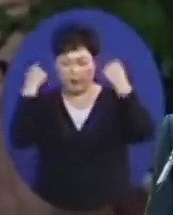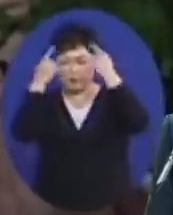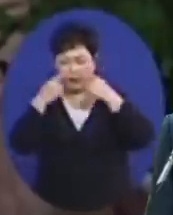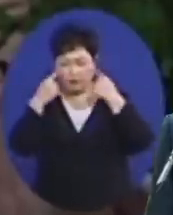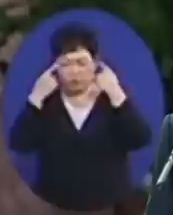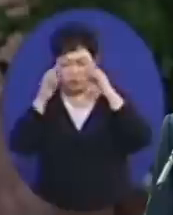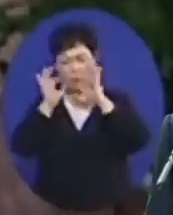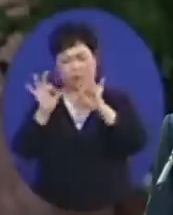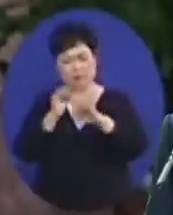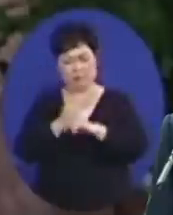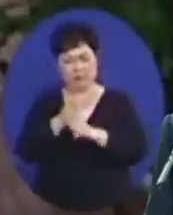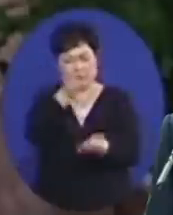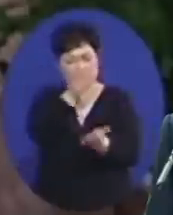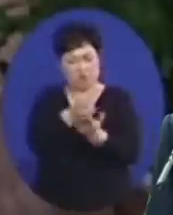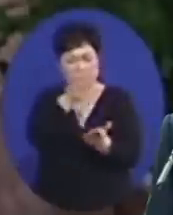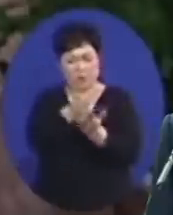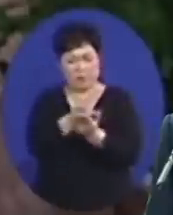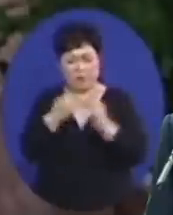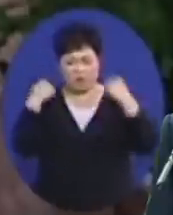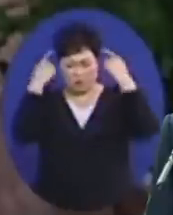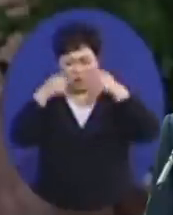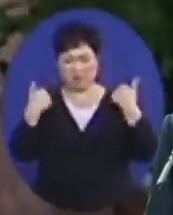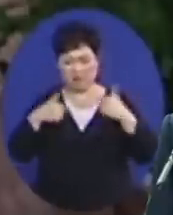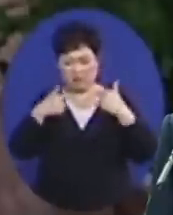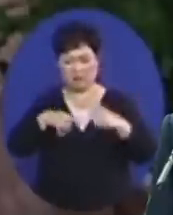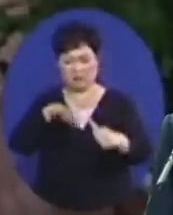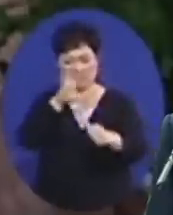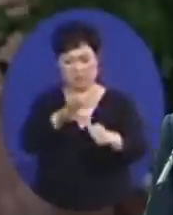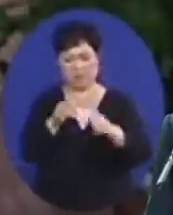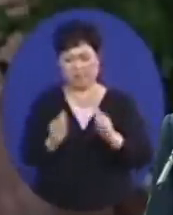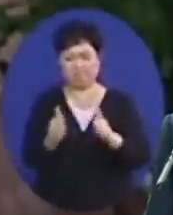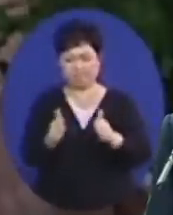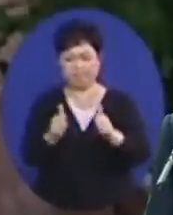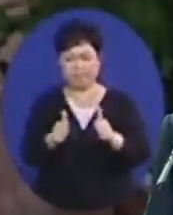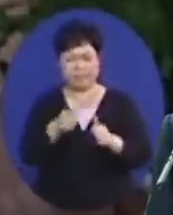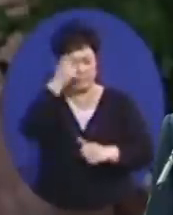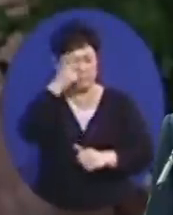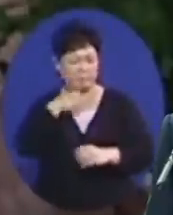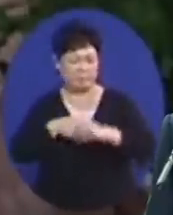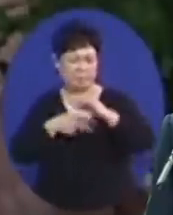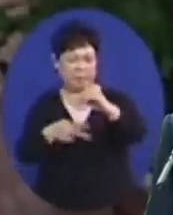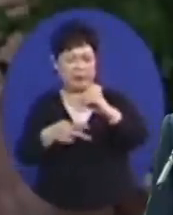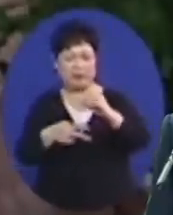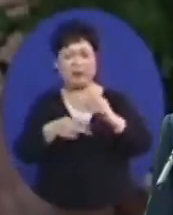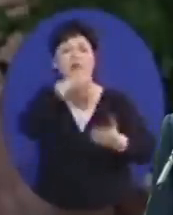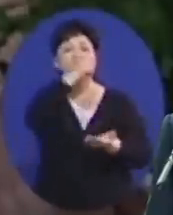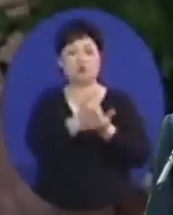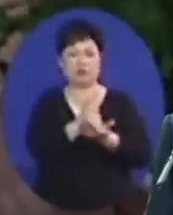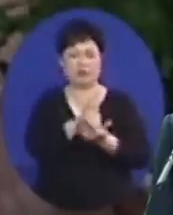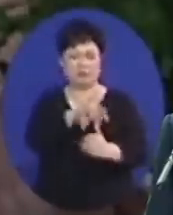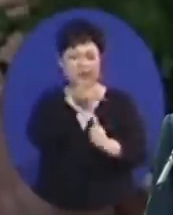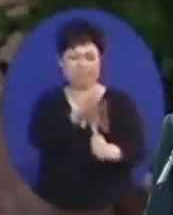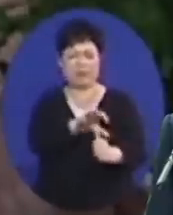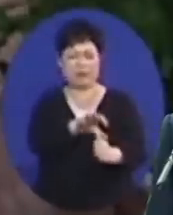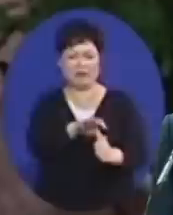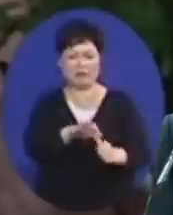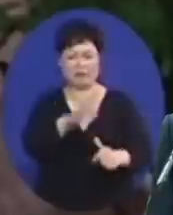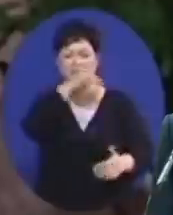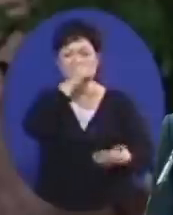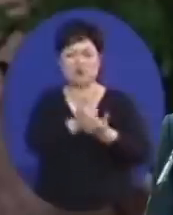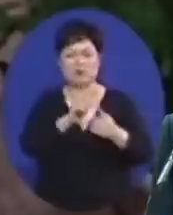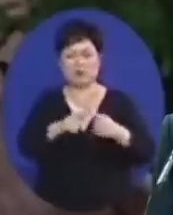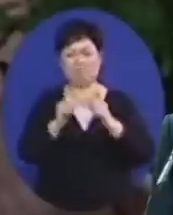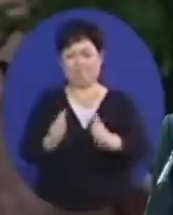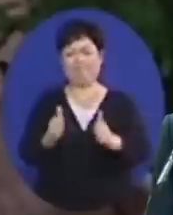율법은 언제와 정죄하고 심판합니다. 인정사정 없습니다. 죄를 정죄하고 심판하는 것입니다.